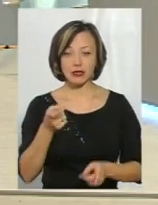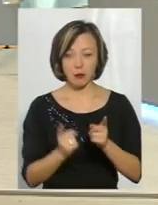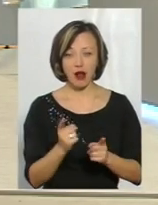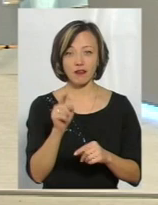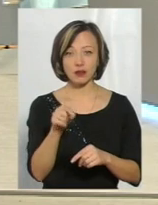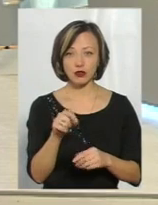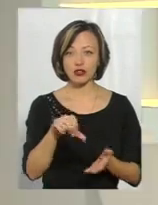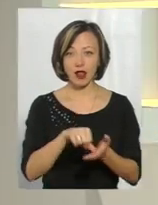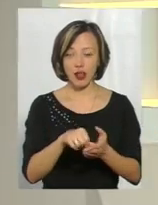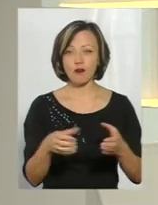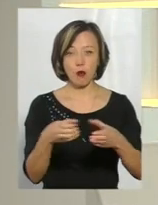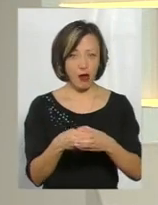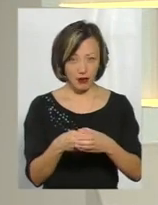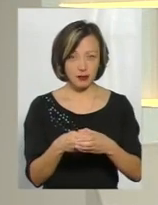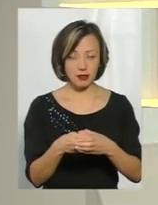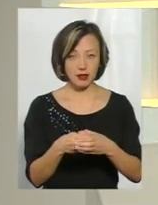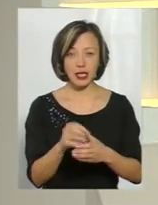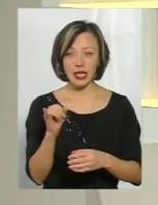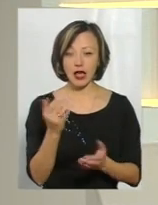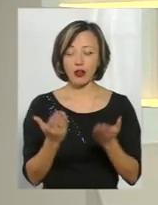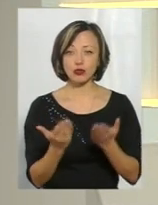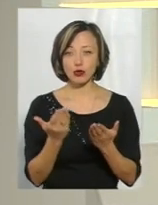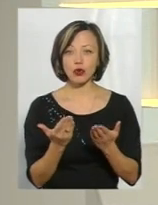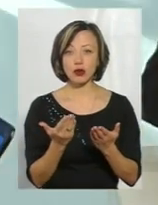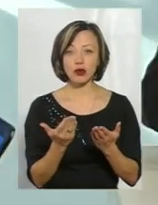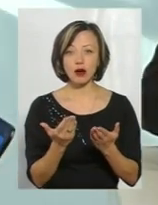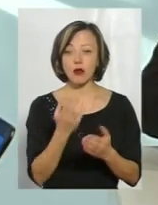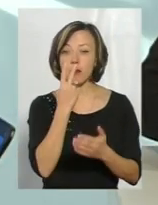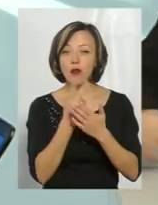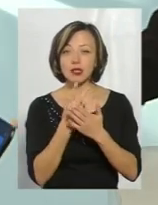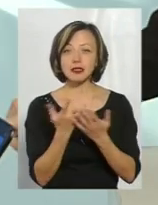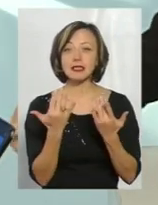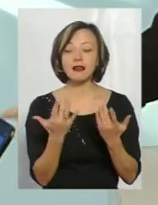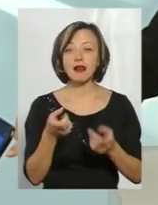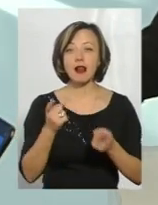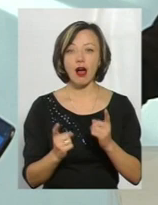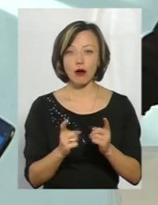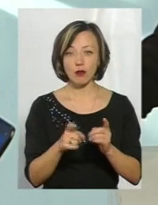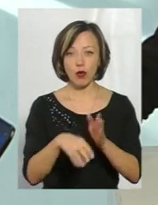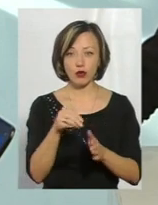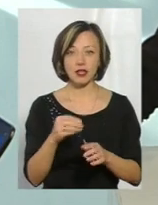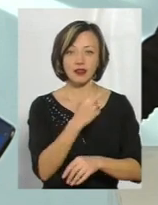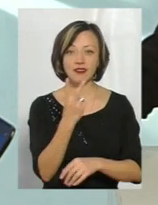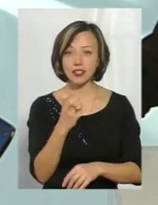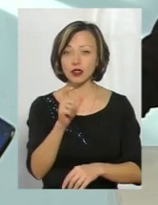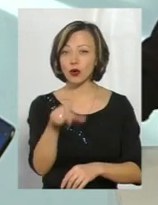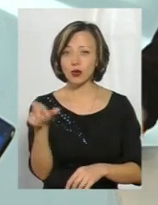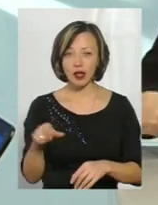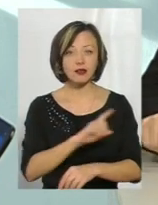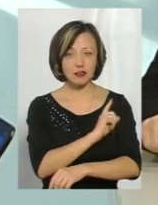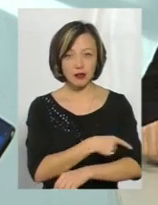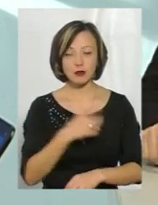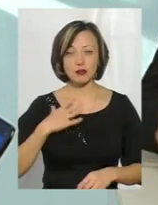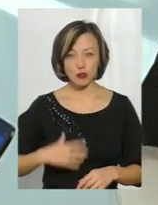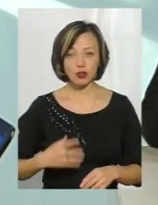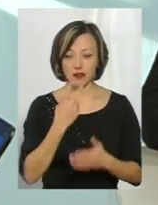тут... Членів громади. Якщо взяти, скільки за нього реально проголосують, то тих 200 людей це буде значна сила. І він буде